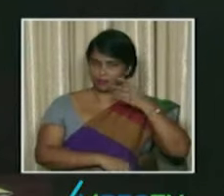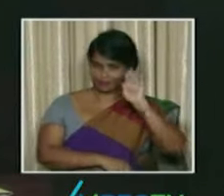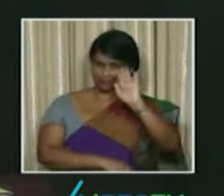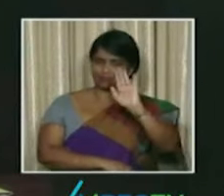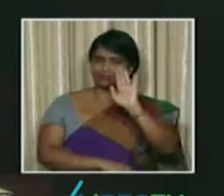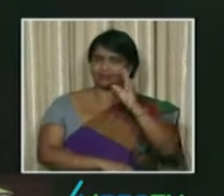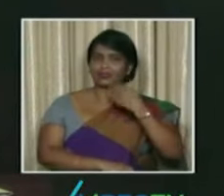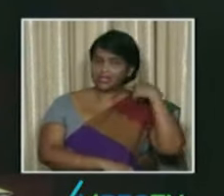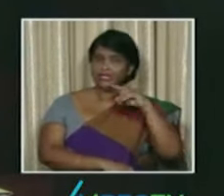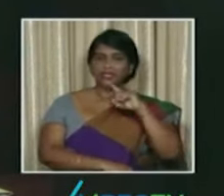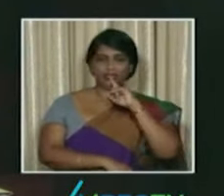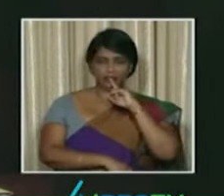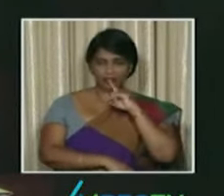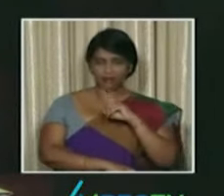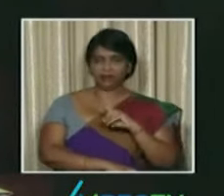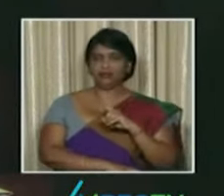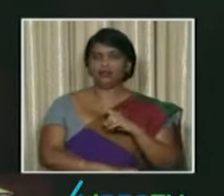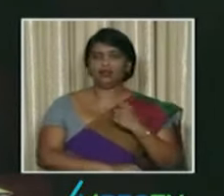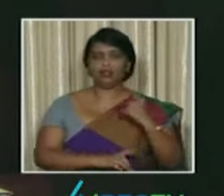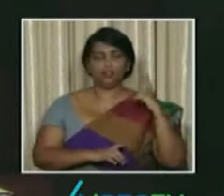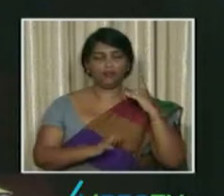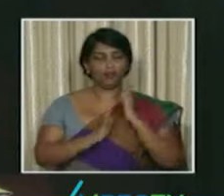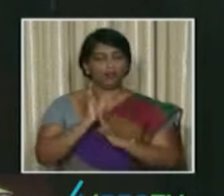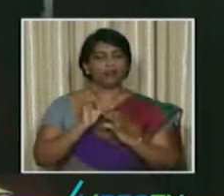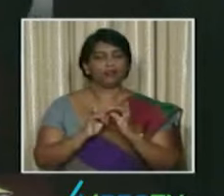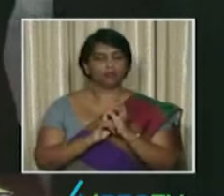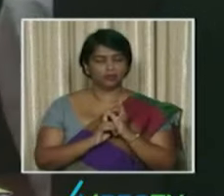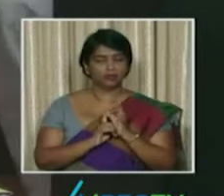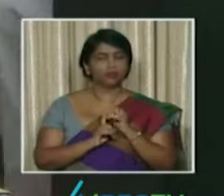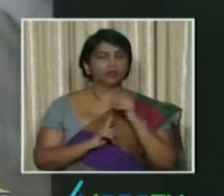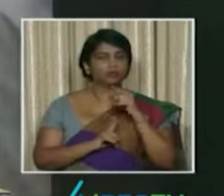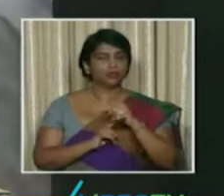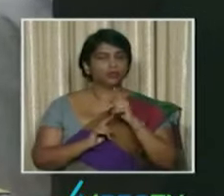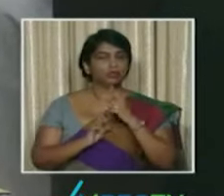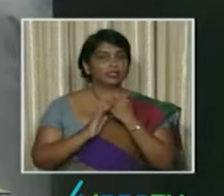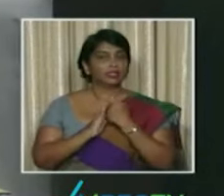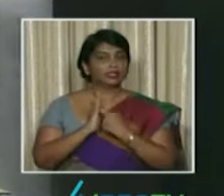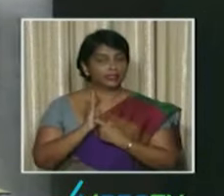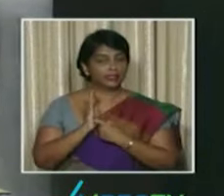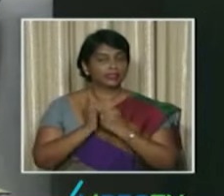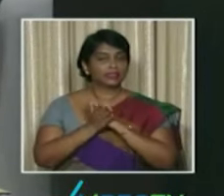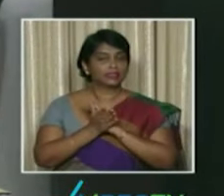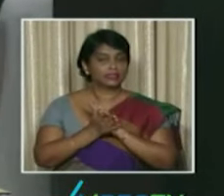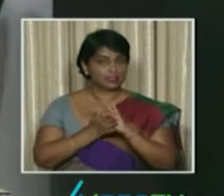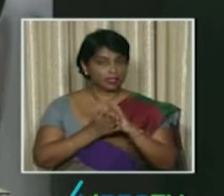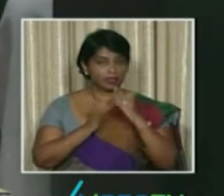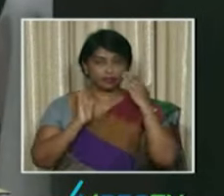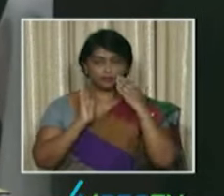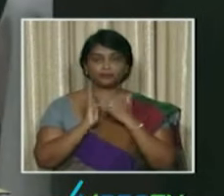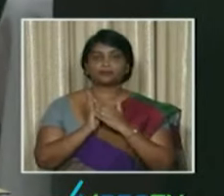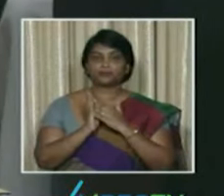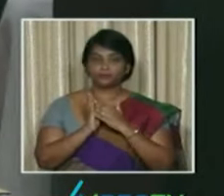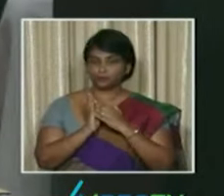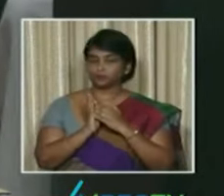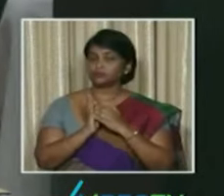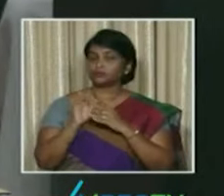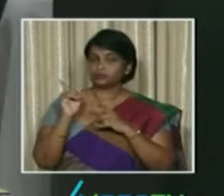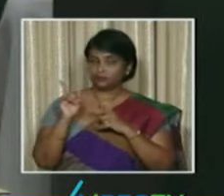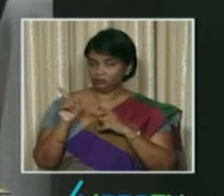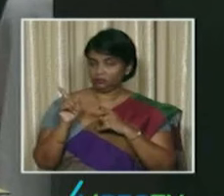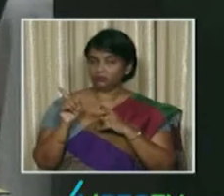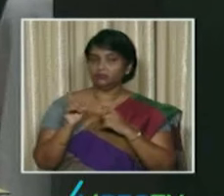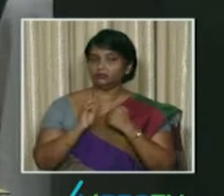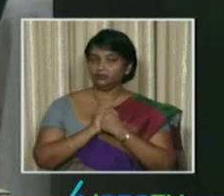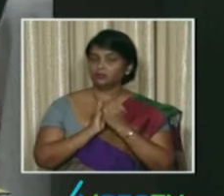මම ඊයේත් ඉල්ලීමක් කරා ආරක්ෂක ඇමතිතුමාගෙන්. මම ඉල්ලීමක් කරනවා නීතිය හා සාමය සම්බන්ධ පබ්ලික් සෙකියුරිටි සම්බන්ධ